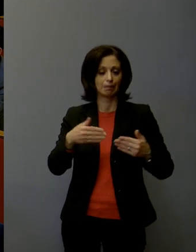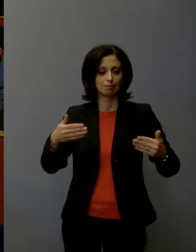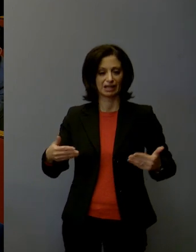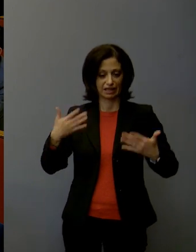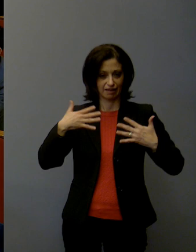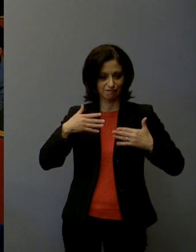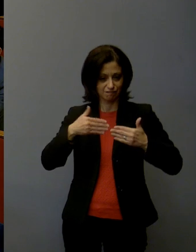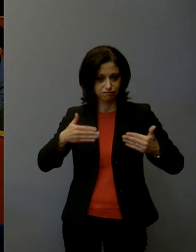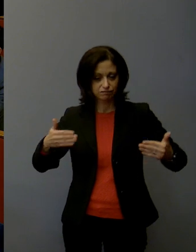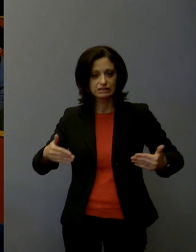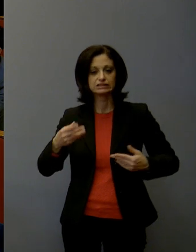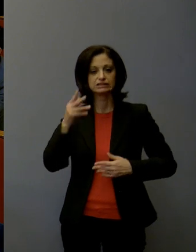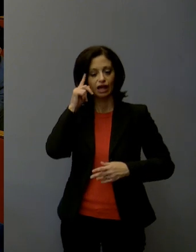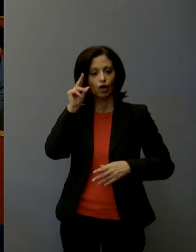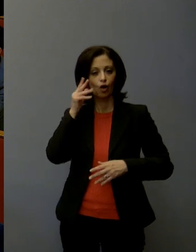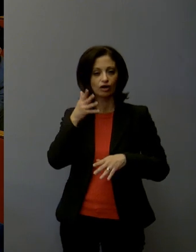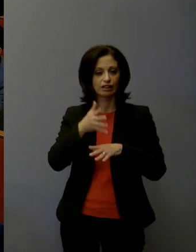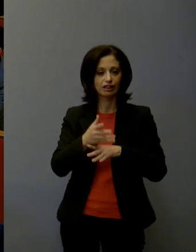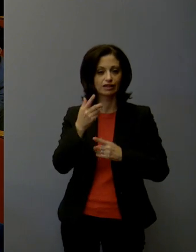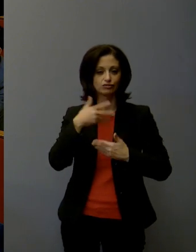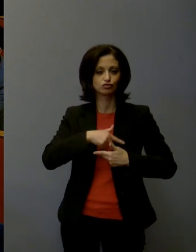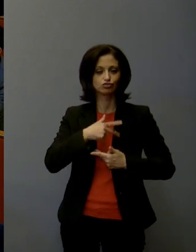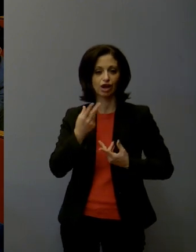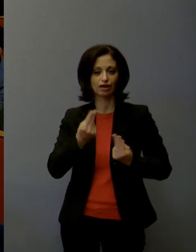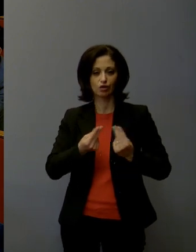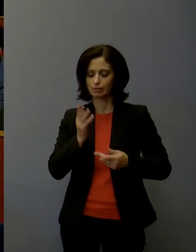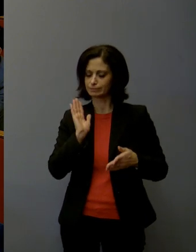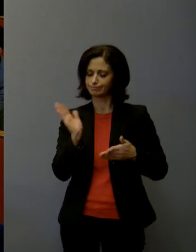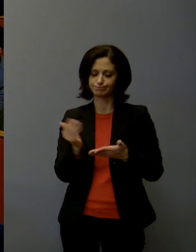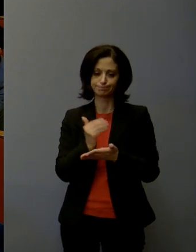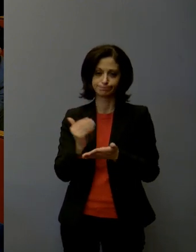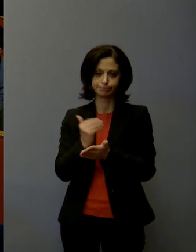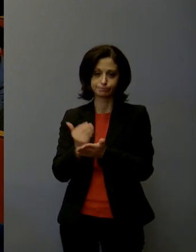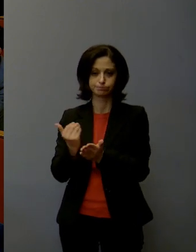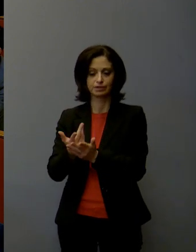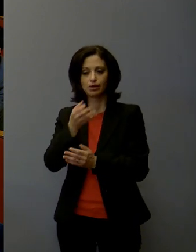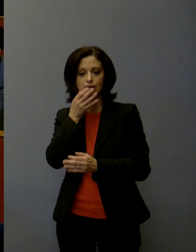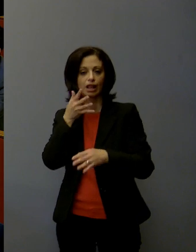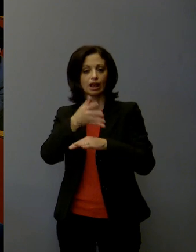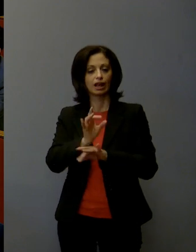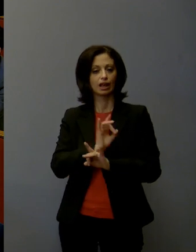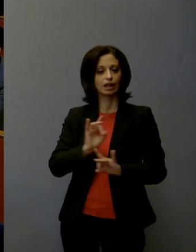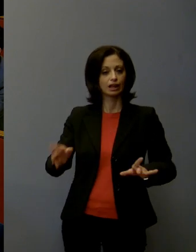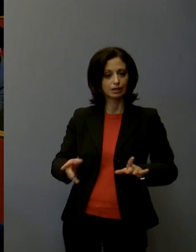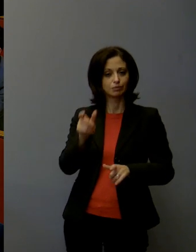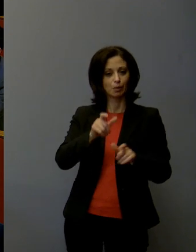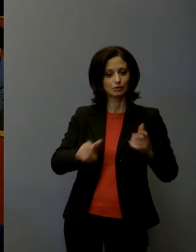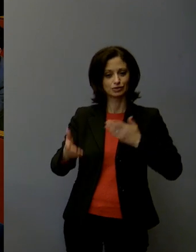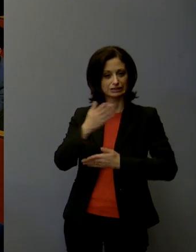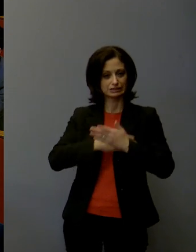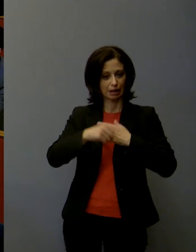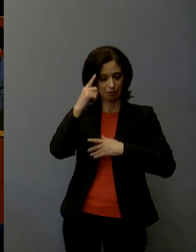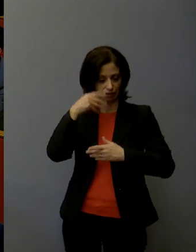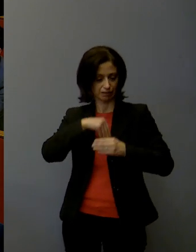cognitive sociali economiche per proprio per garantire un libro accesso Come dire alla cultura da parte delle persone con disabilità